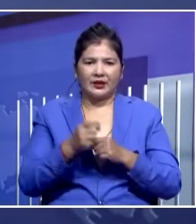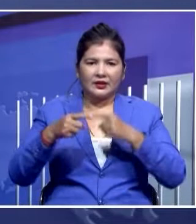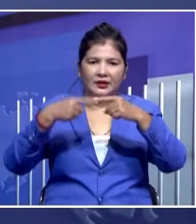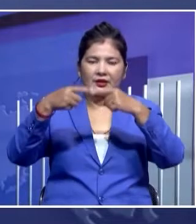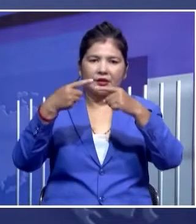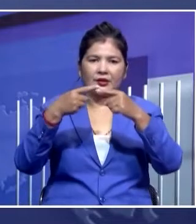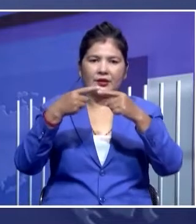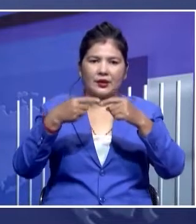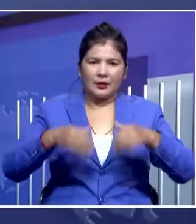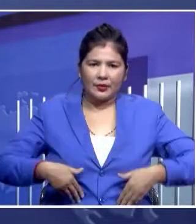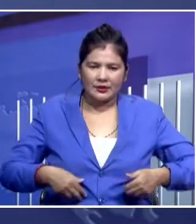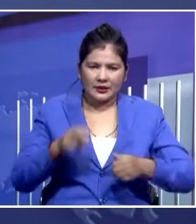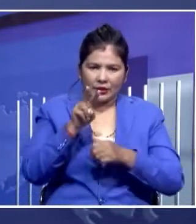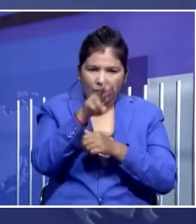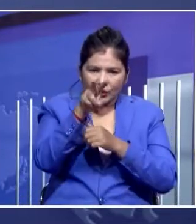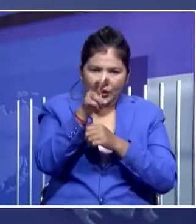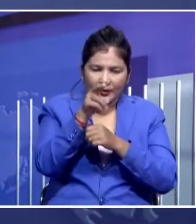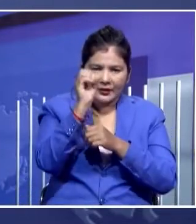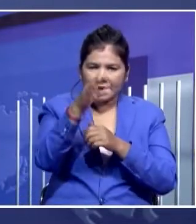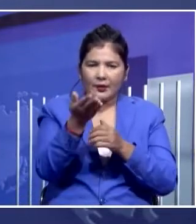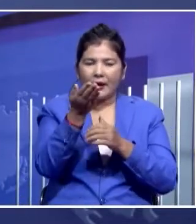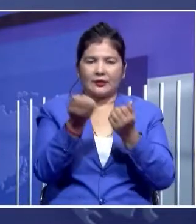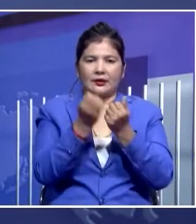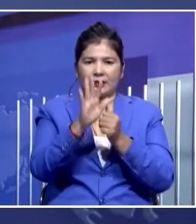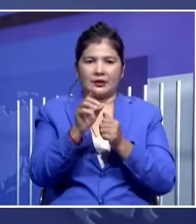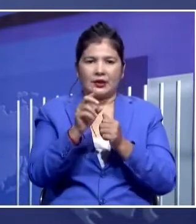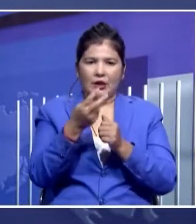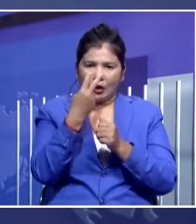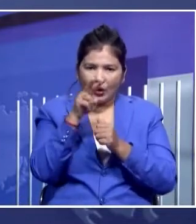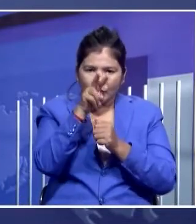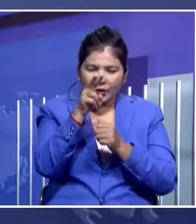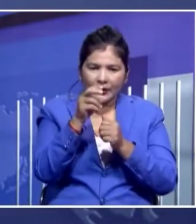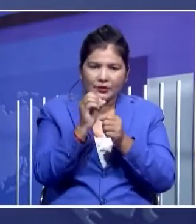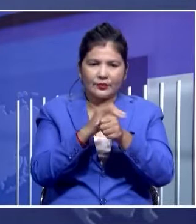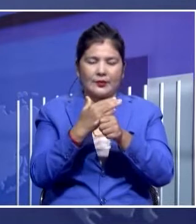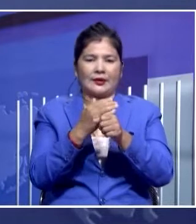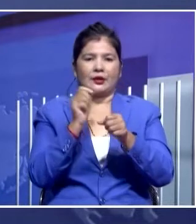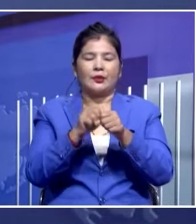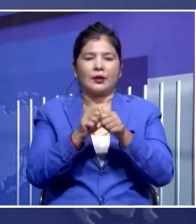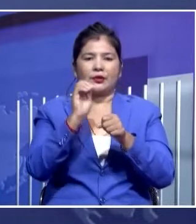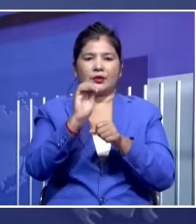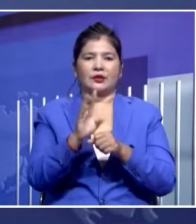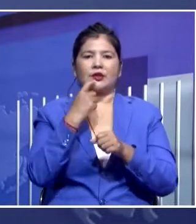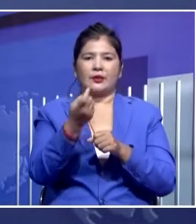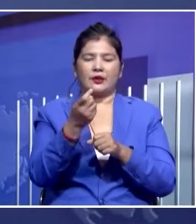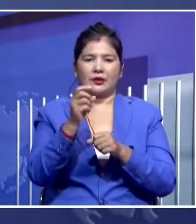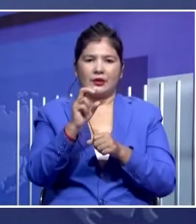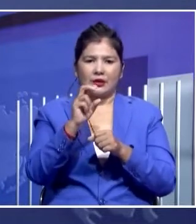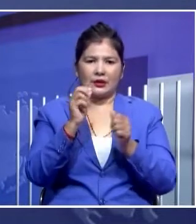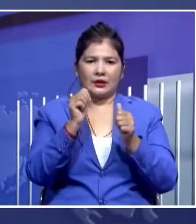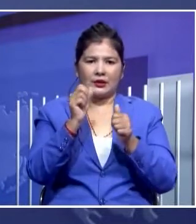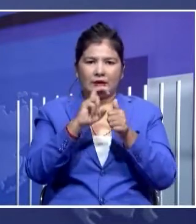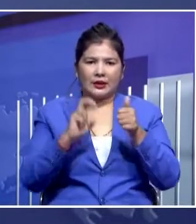निरन्तर बजार अनुगमनलाई निरन्तरता दिन माग गरेका छन् यस्ता अनुगमनलाई कसरी प्रभावकारी बनाउन सकिन्छ भनेर आज हामीले दार्चुलाका